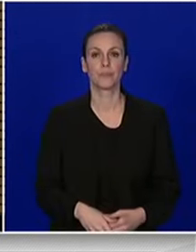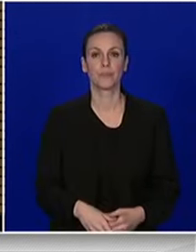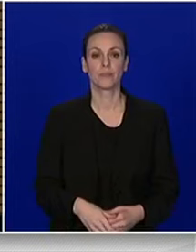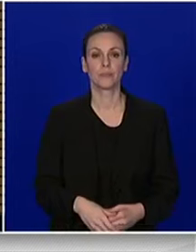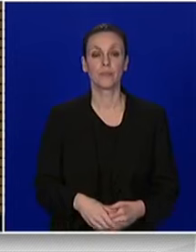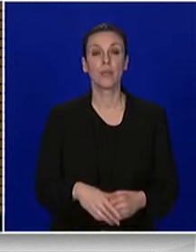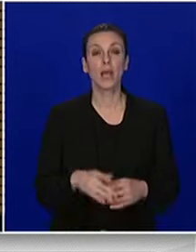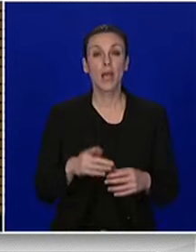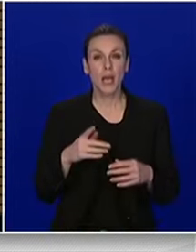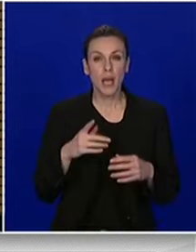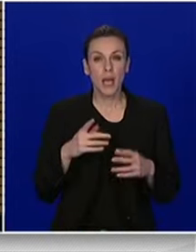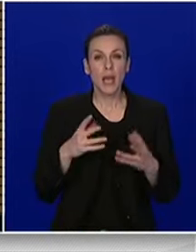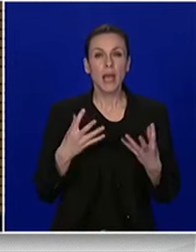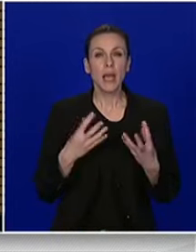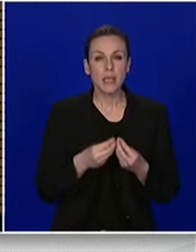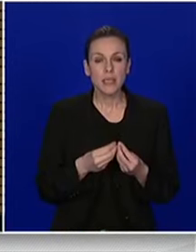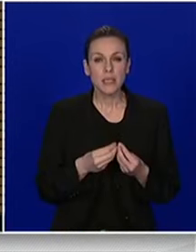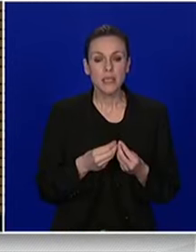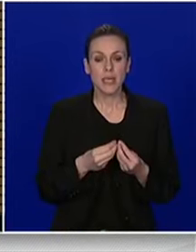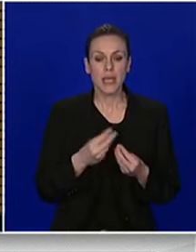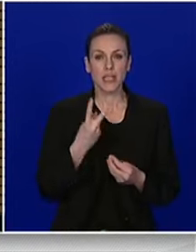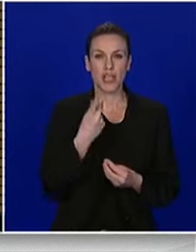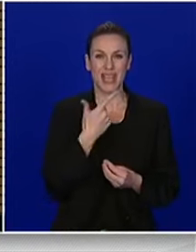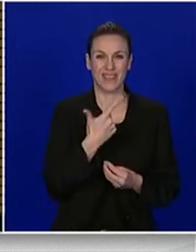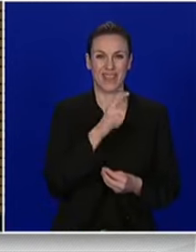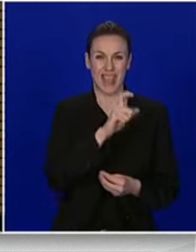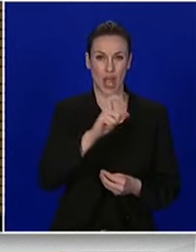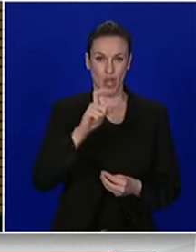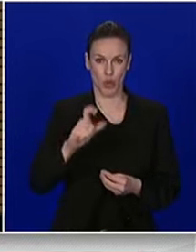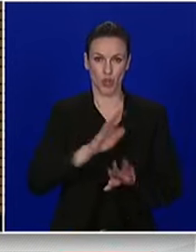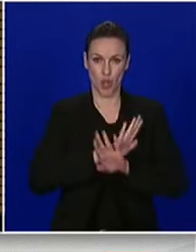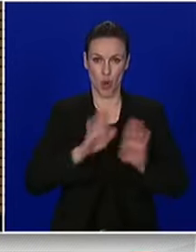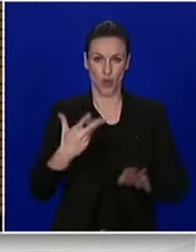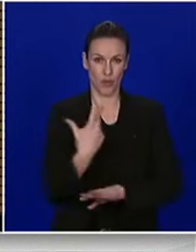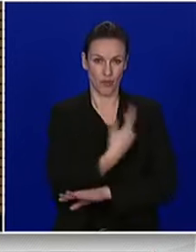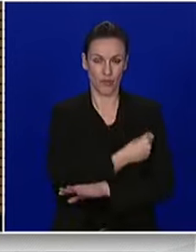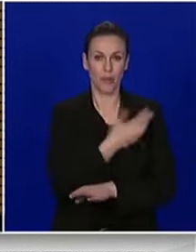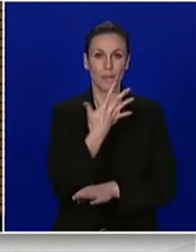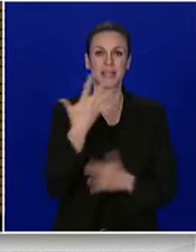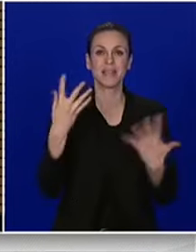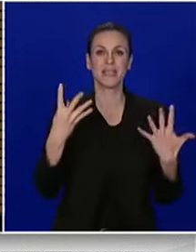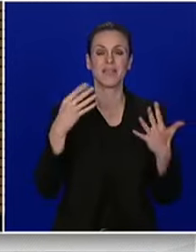S tim, evo da je sa dvije doze cijepljeno